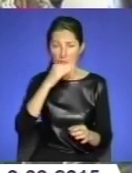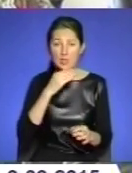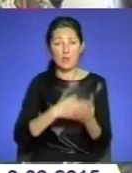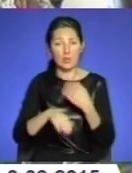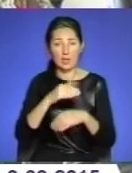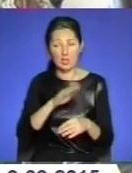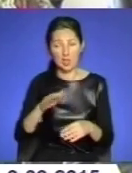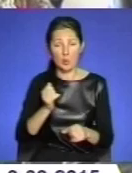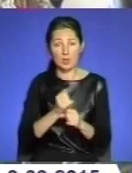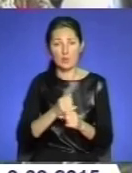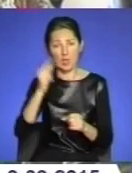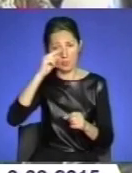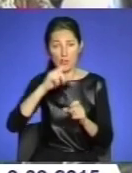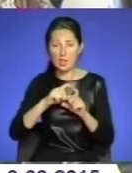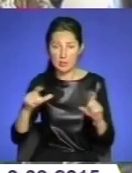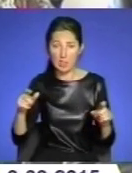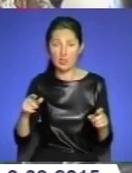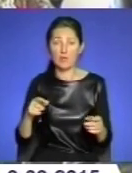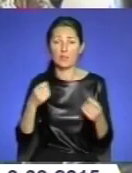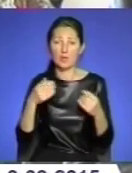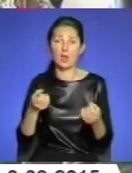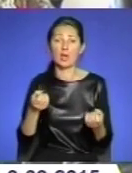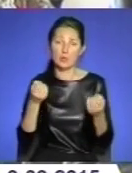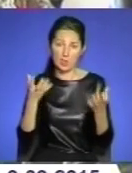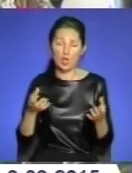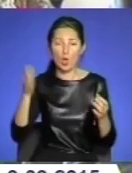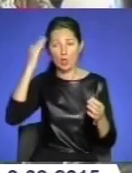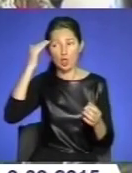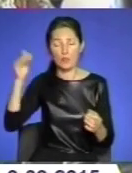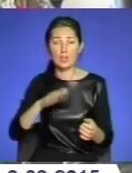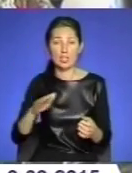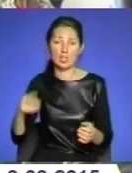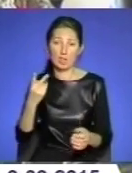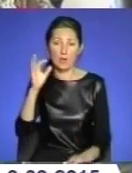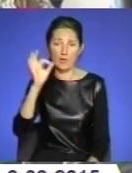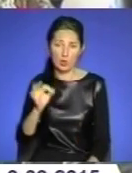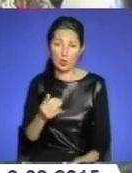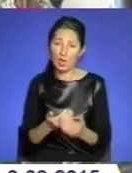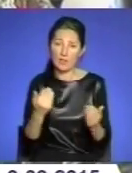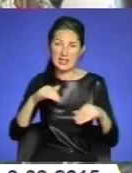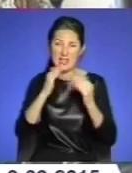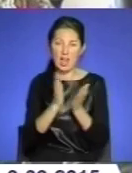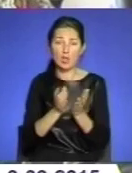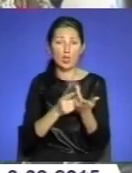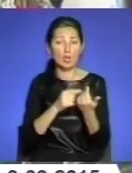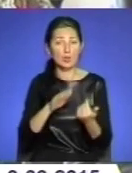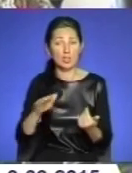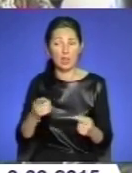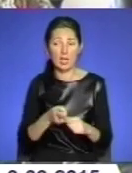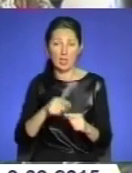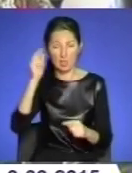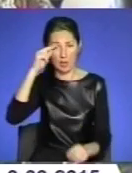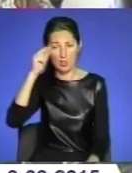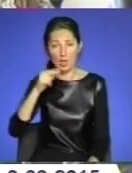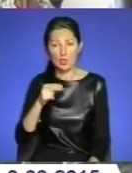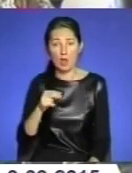навчальних закладів, ну і найбільше талановиті діти – це 2% від загальної кількості дітей, які навчаються